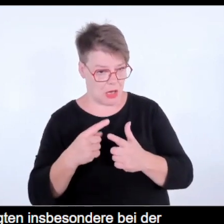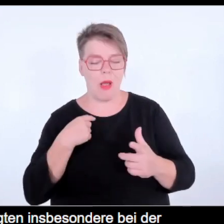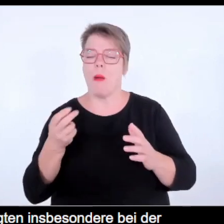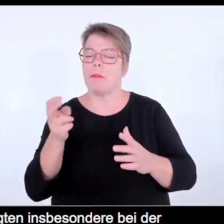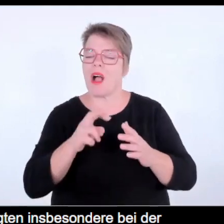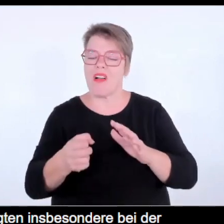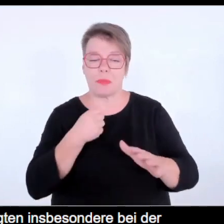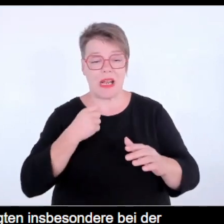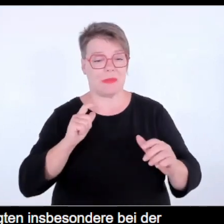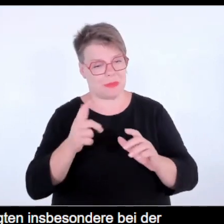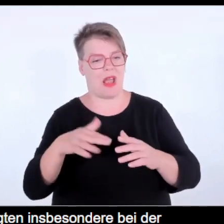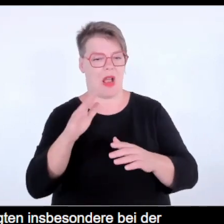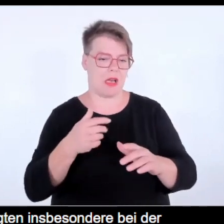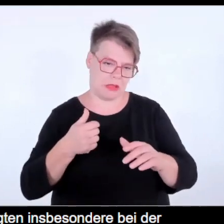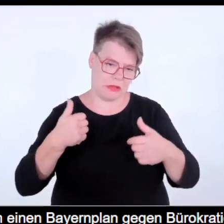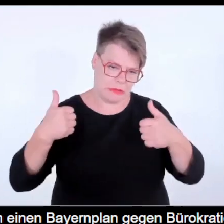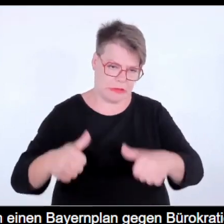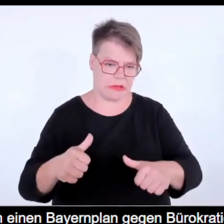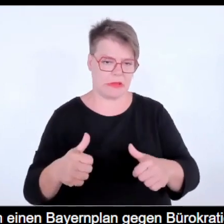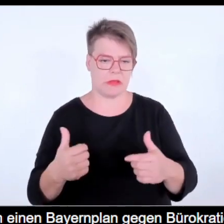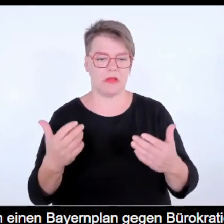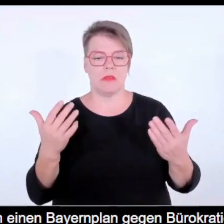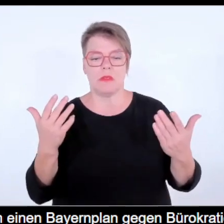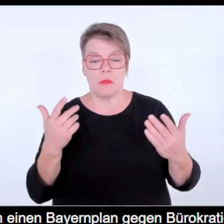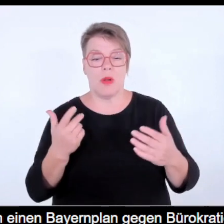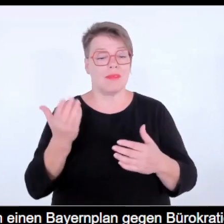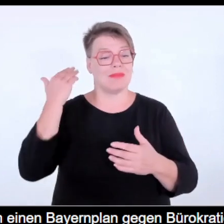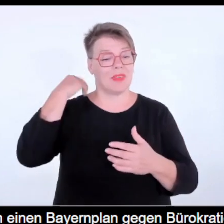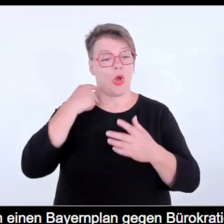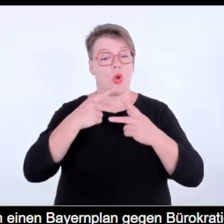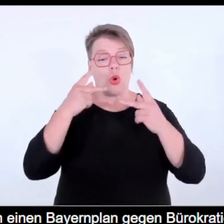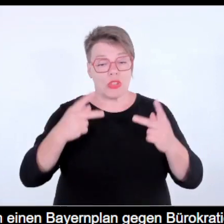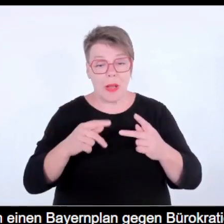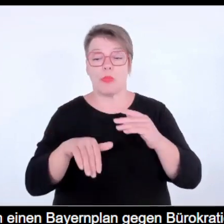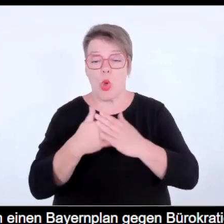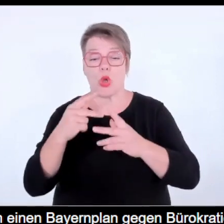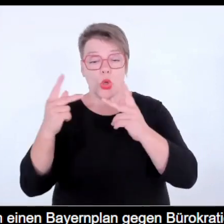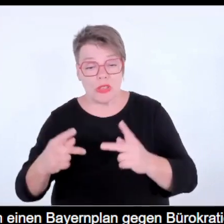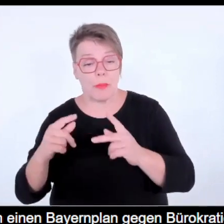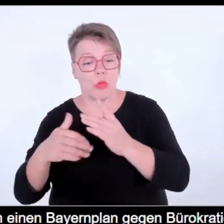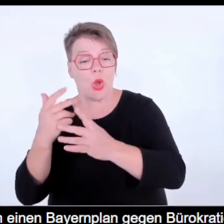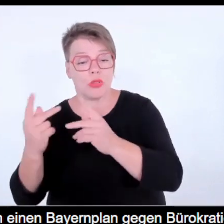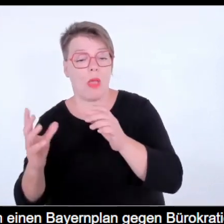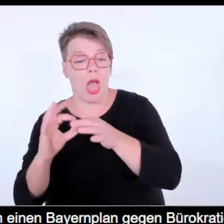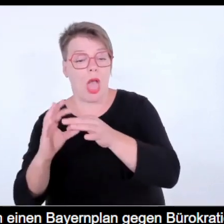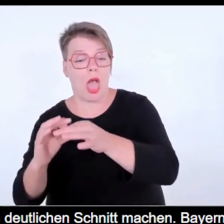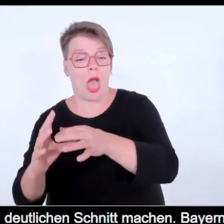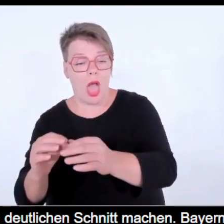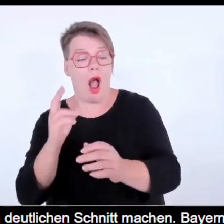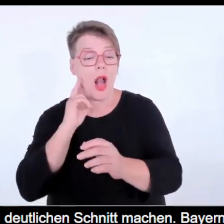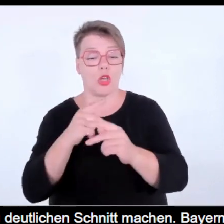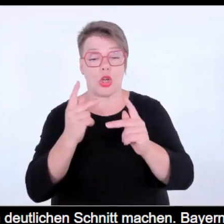auf Bewährung. Sollten sie überflüssig sein, werden sie dann auslaufen. Drittens. Wir machen